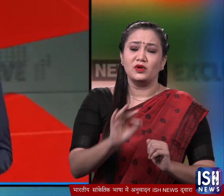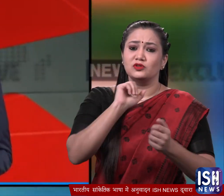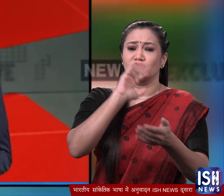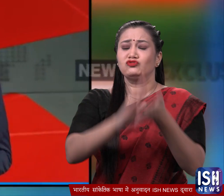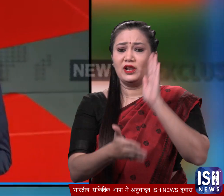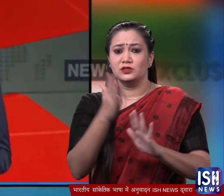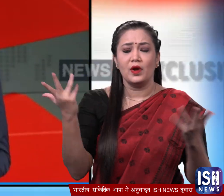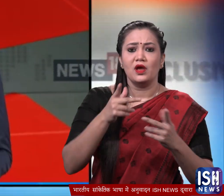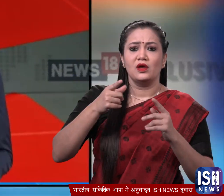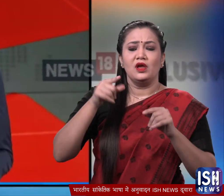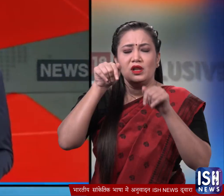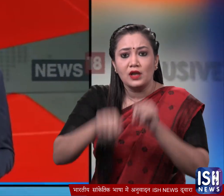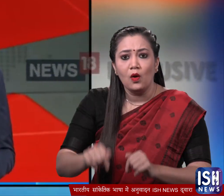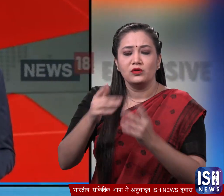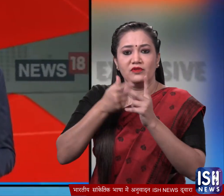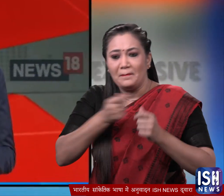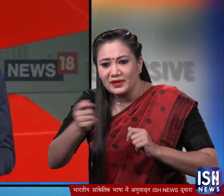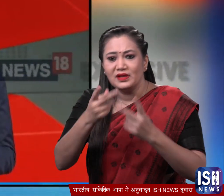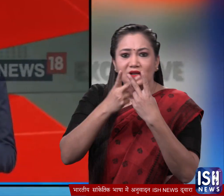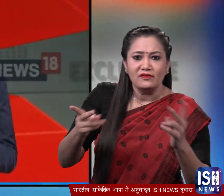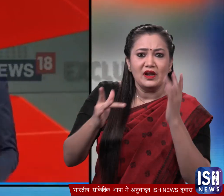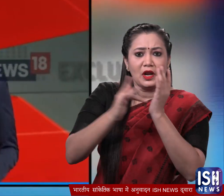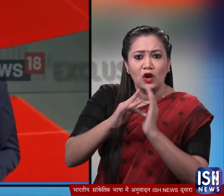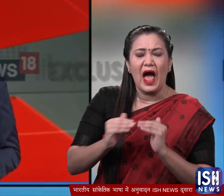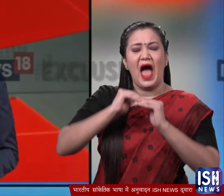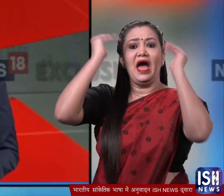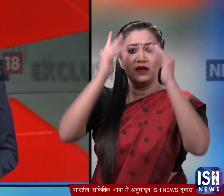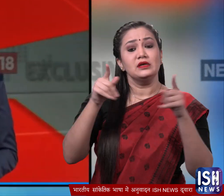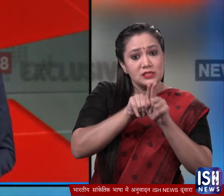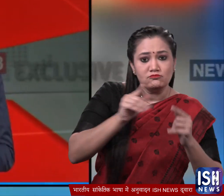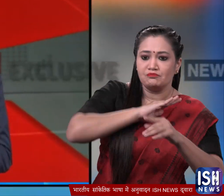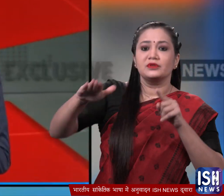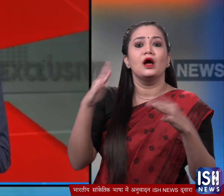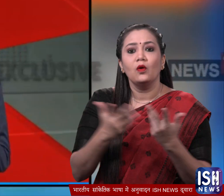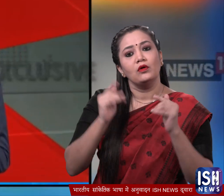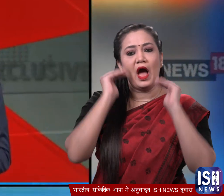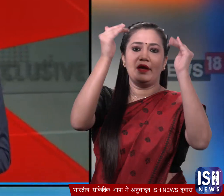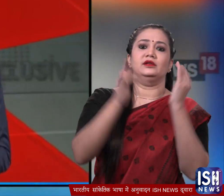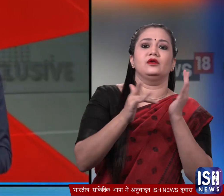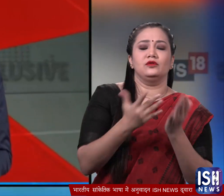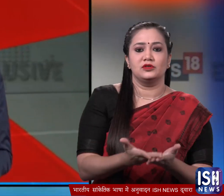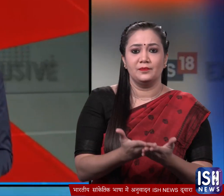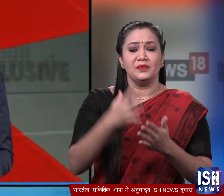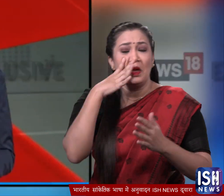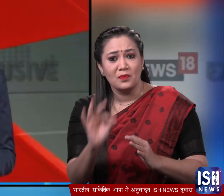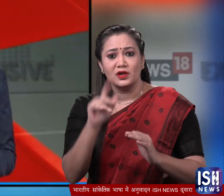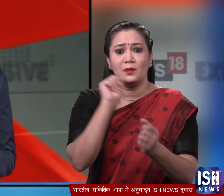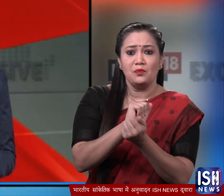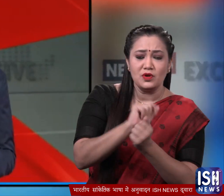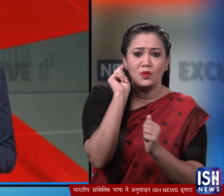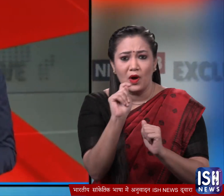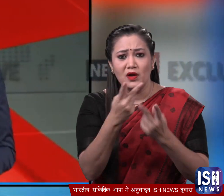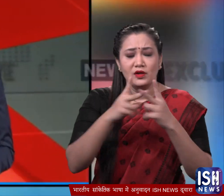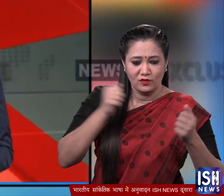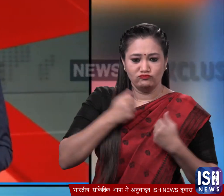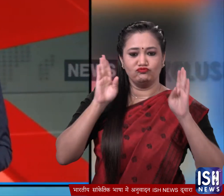है, क्योंकि अपराध अब हाईटेक हो चुका है, जिसका मुकाबला आधुनिक तकनीक से ही किया जा सकता है, जिसकी अहमियत समझाने और पुलिस के काम की नई तकनीक